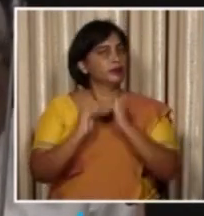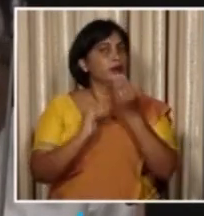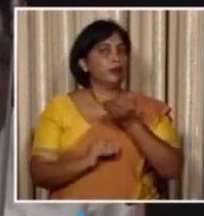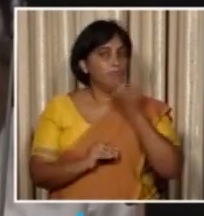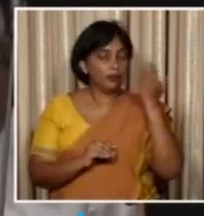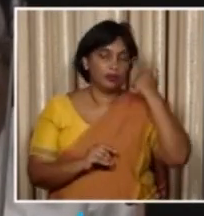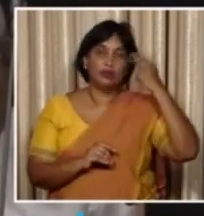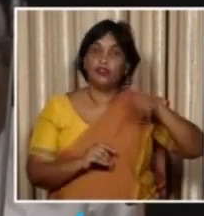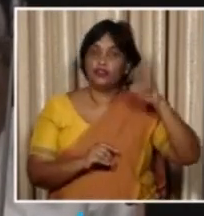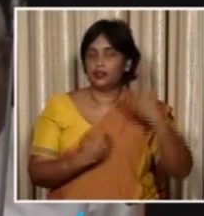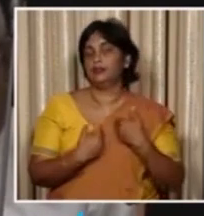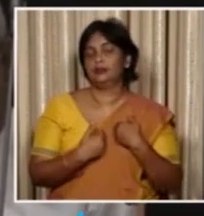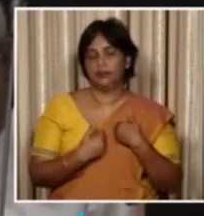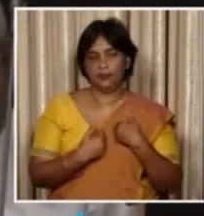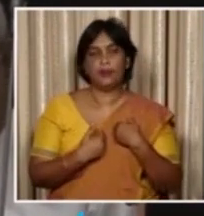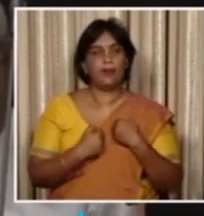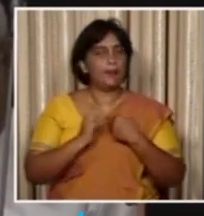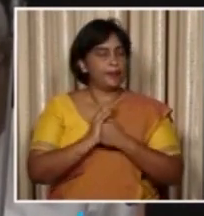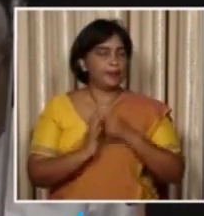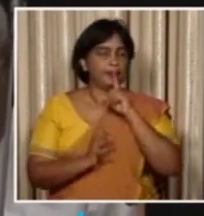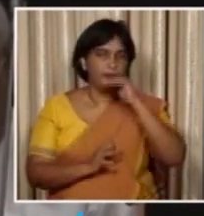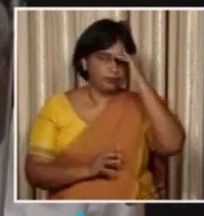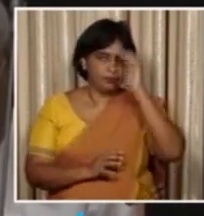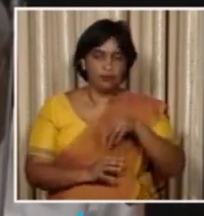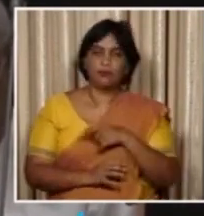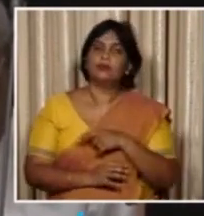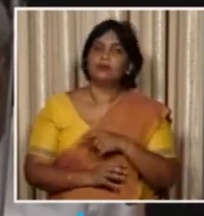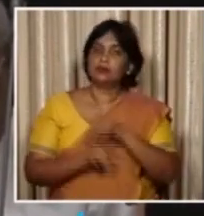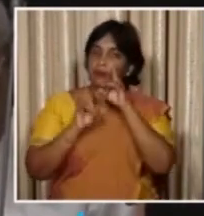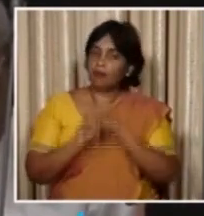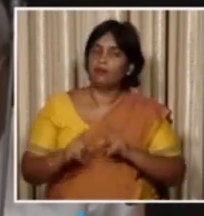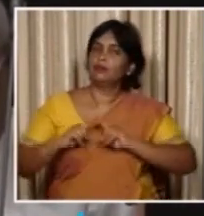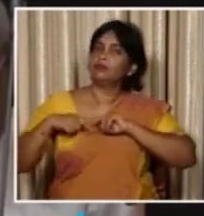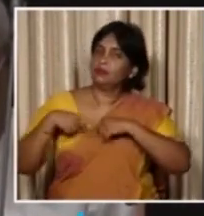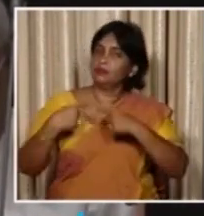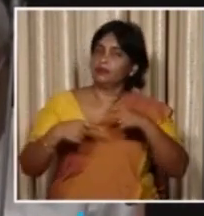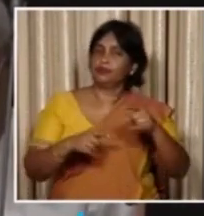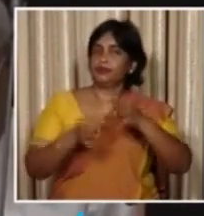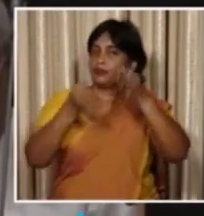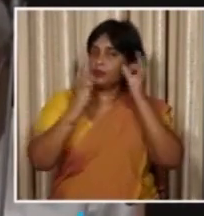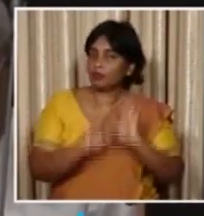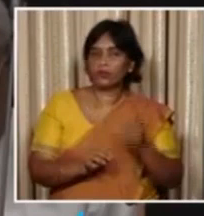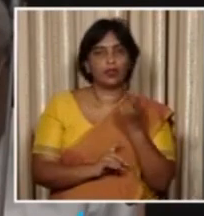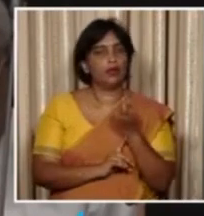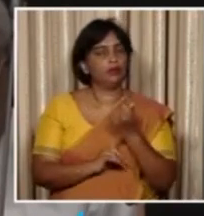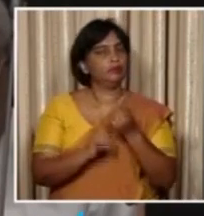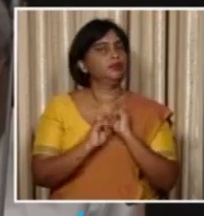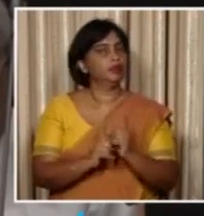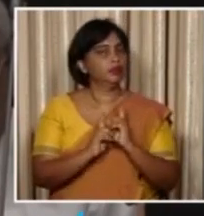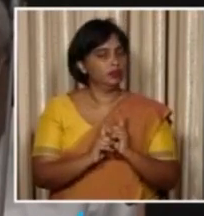ಕಿಯನ ವಿಶ್ವಾಸೇ ಮಟ ತಿಬುನ ಗರು ಕಥಾನಾಯಕ ತುಮನಿ ಎತನ್ ಪಟನ್ ವಿಧಿಮತ್ ಲೆಸ ಆರ್ಥಿಕ